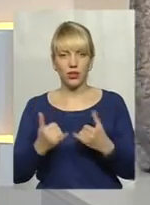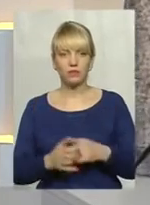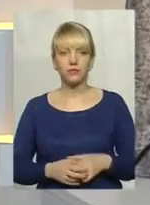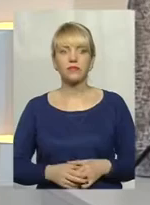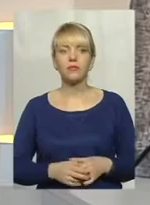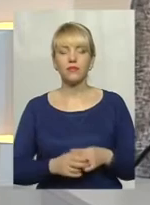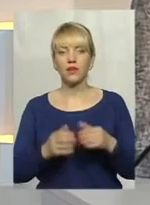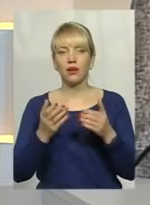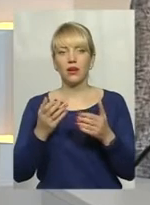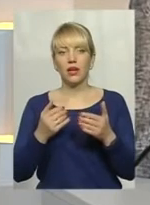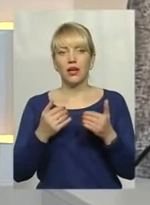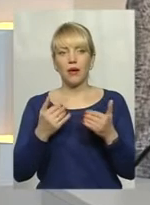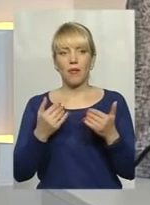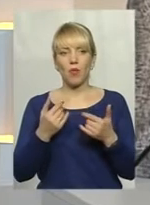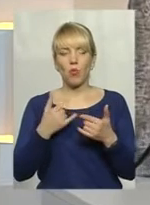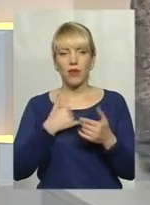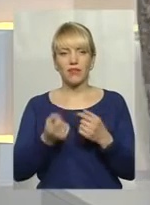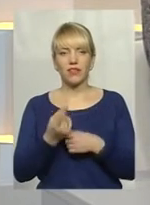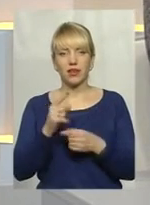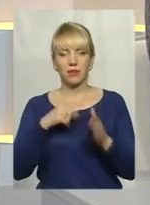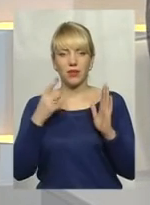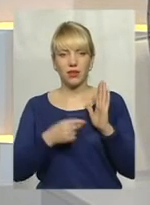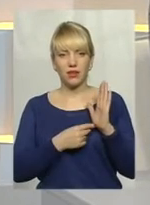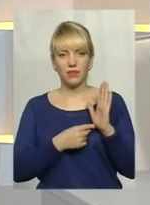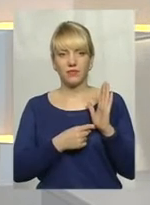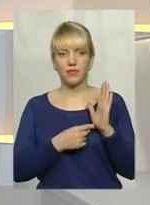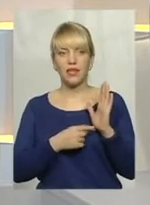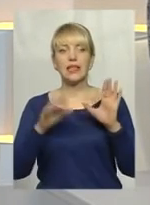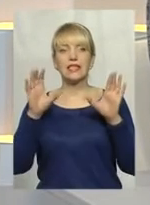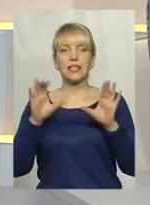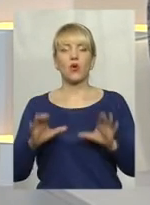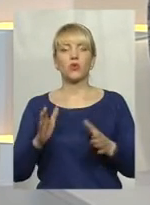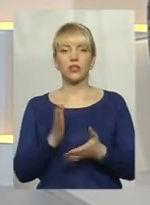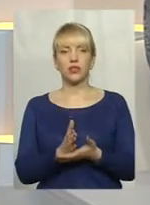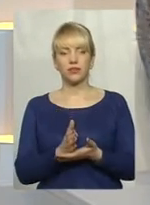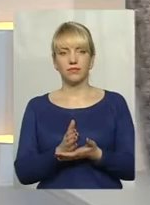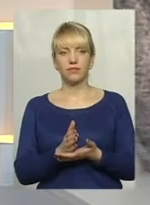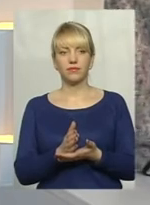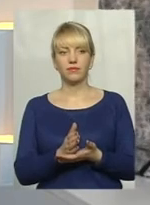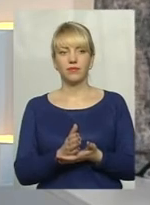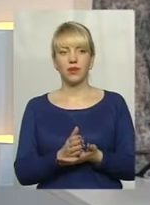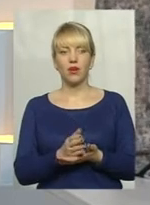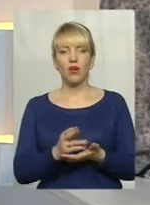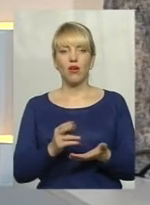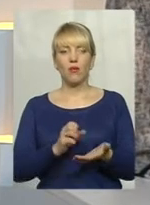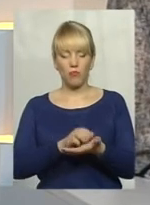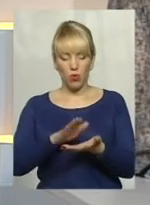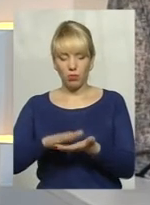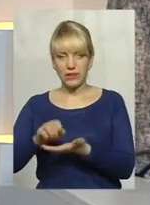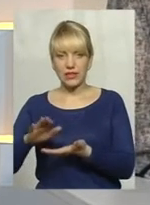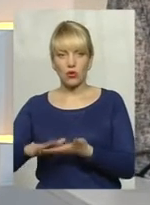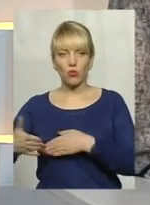мене виникає запитання. Закон є, прописане покарання